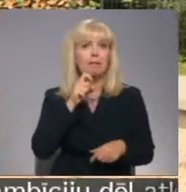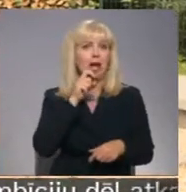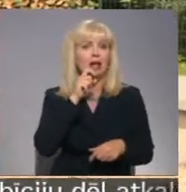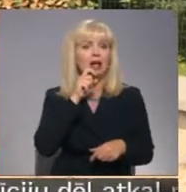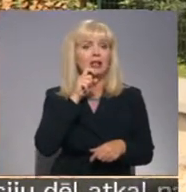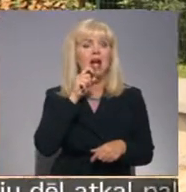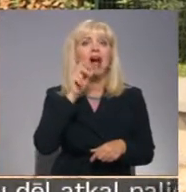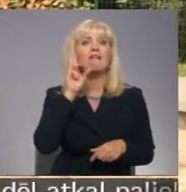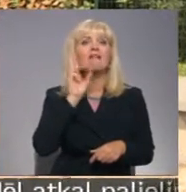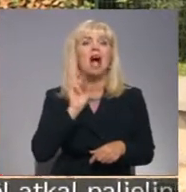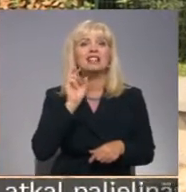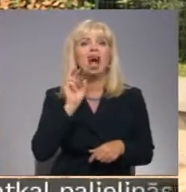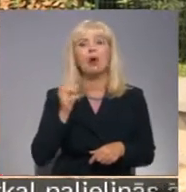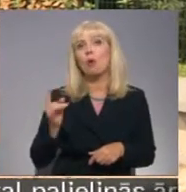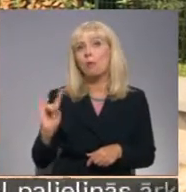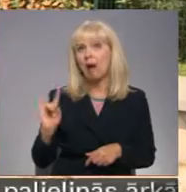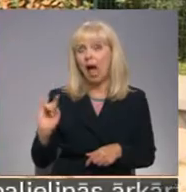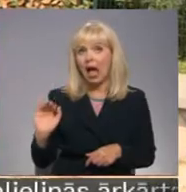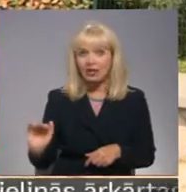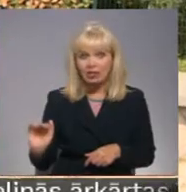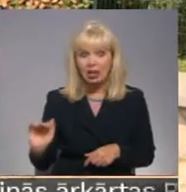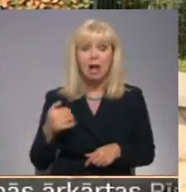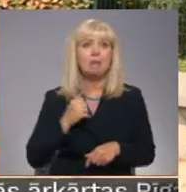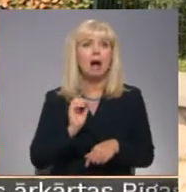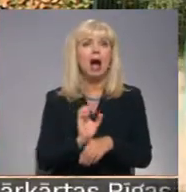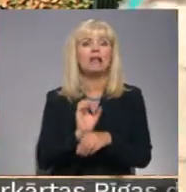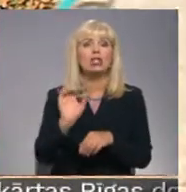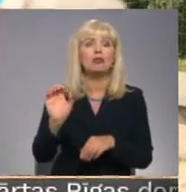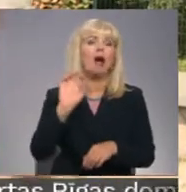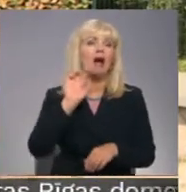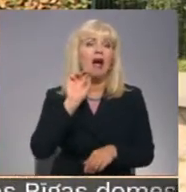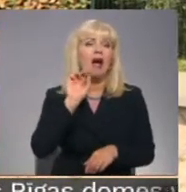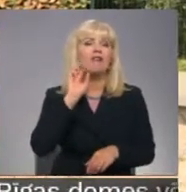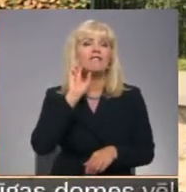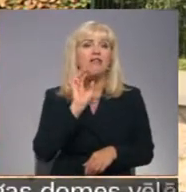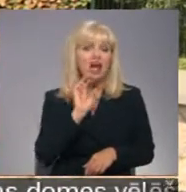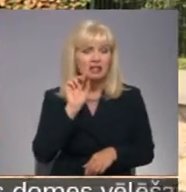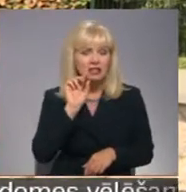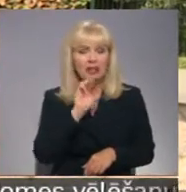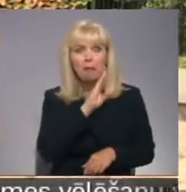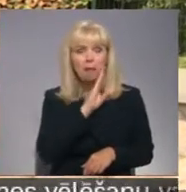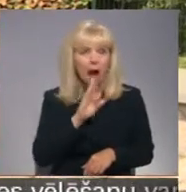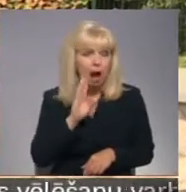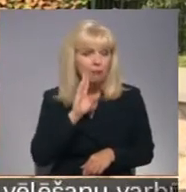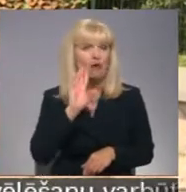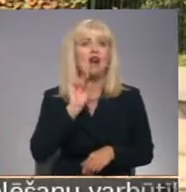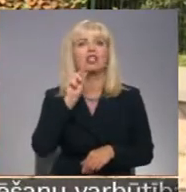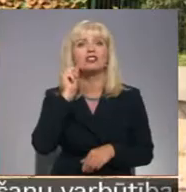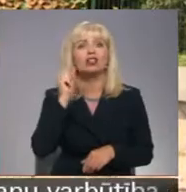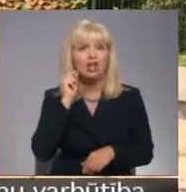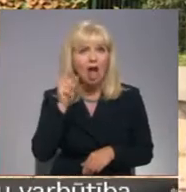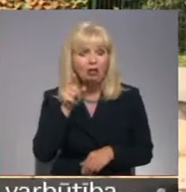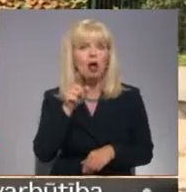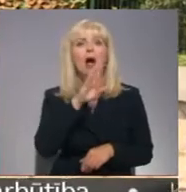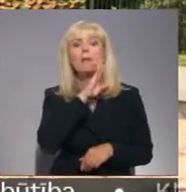vecāku bērns. Man izsūtīja vecmammu, vecmammas māsu, veco tēvu, mammu,